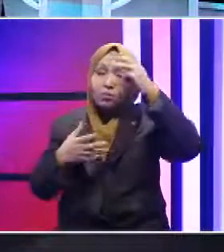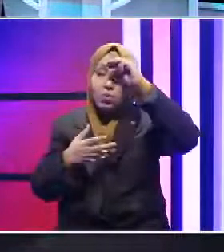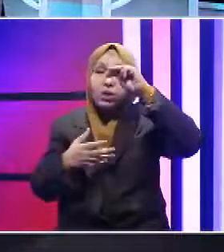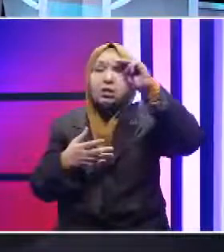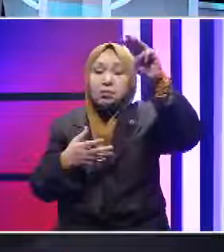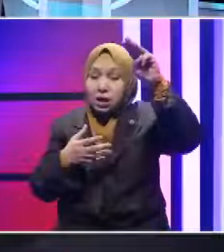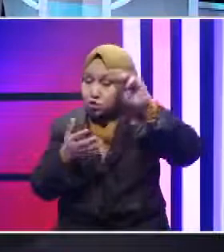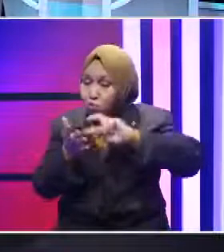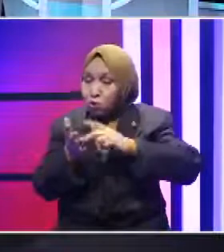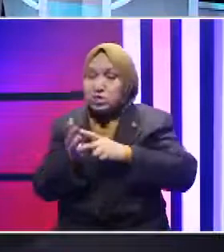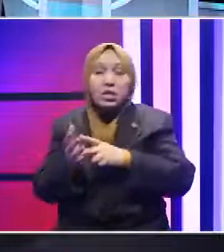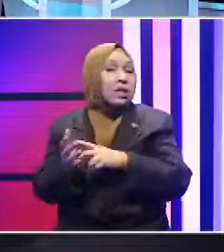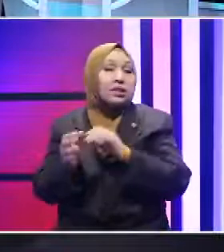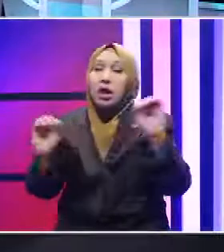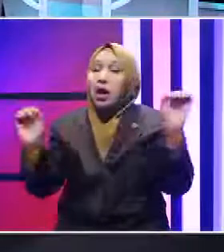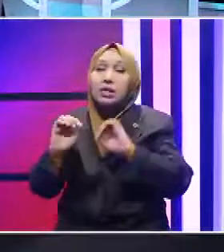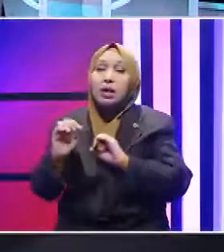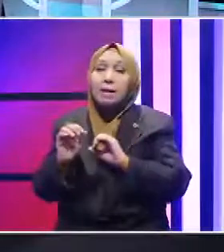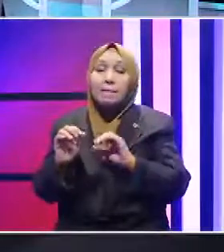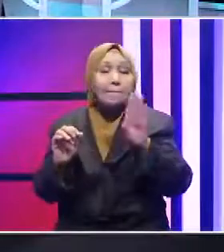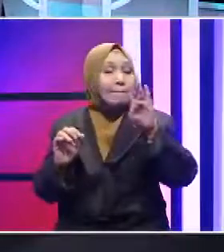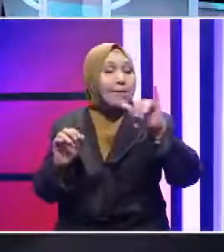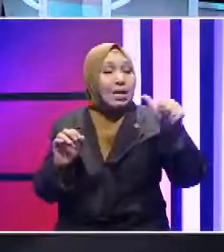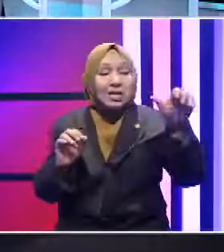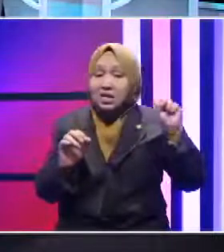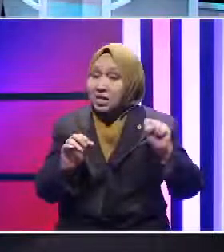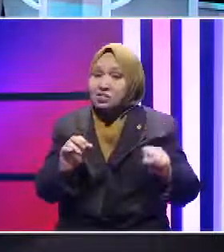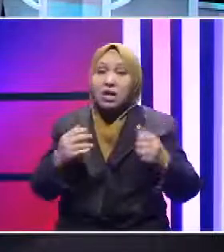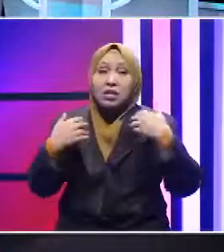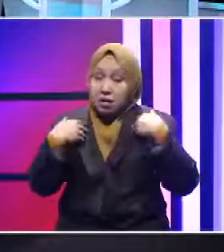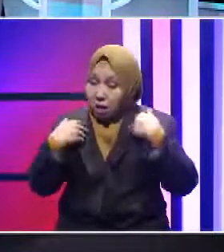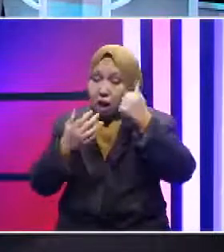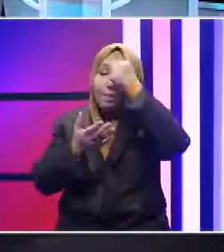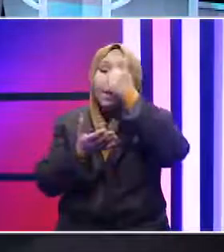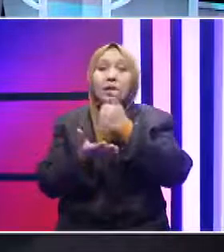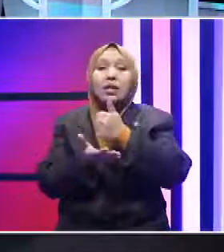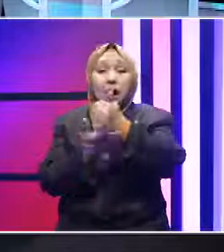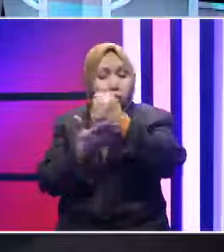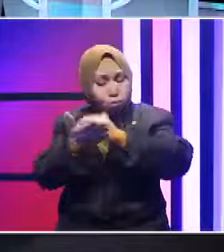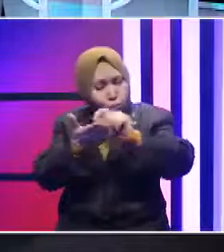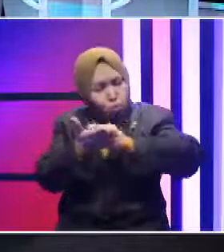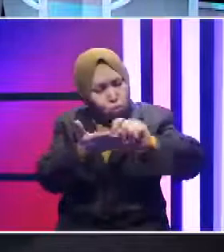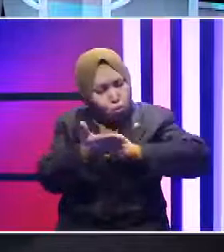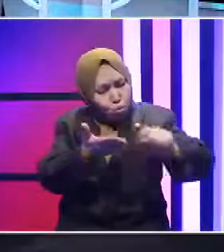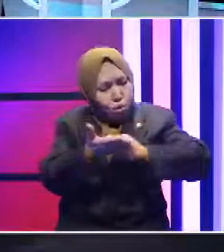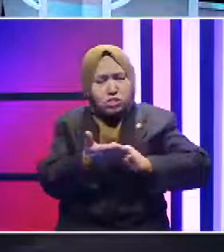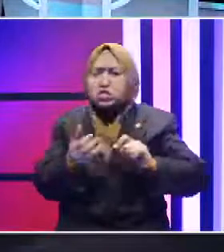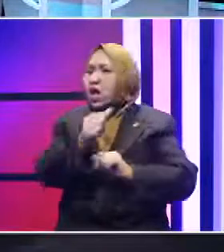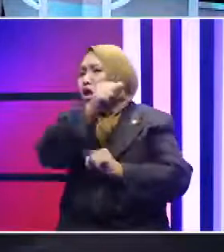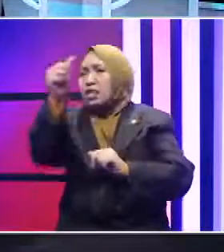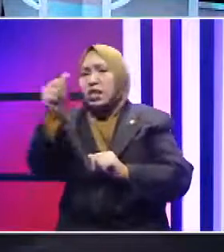mulia, maksudnya dia tidak ada bias, dia mempunyai integriti, amanah untuk mencatat segala apa